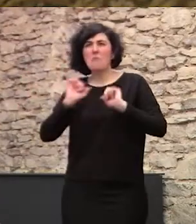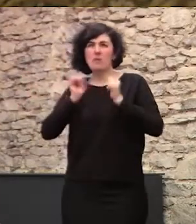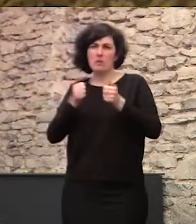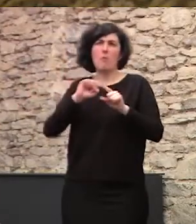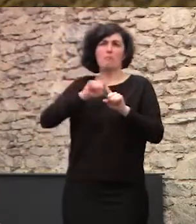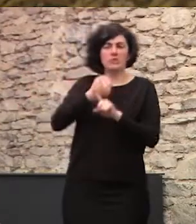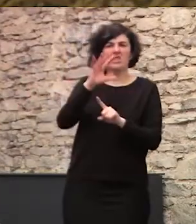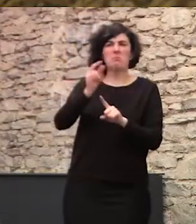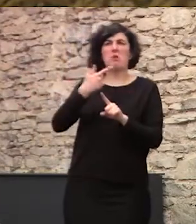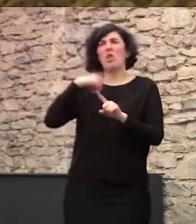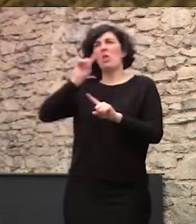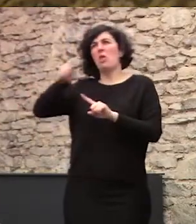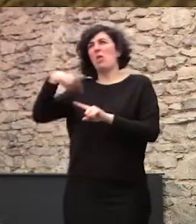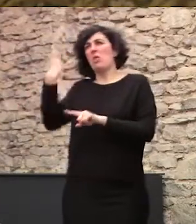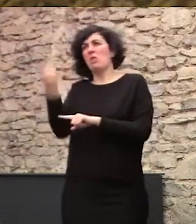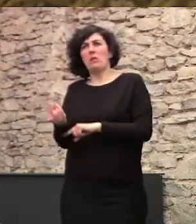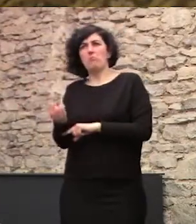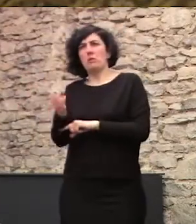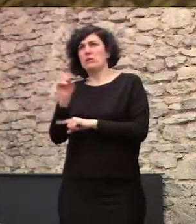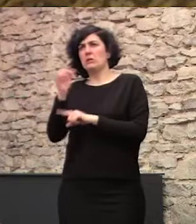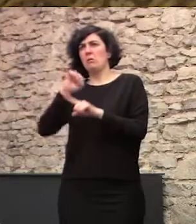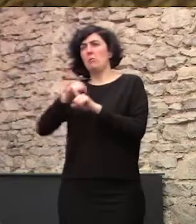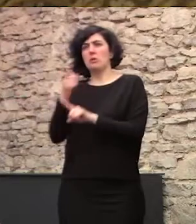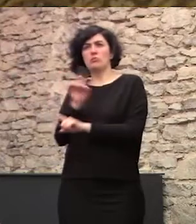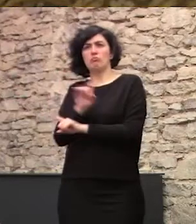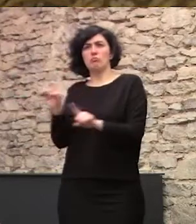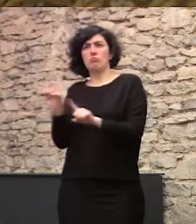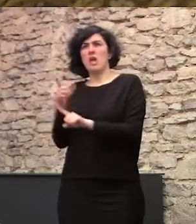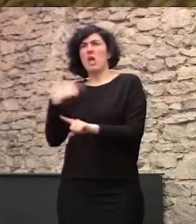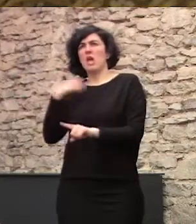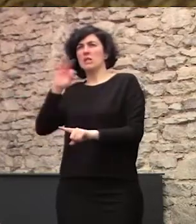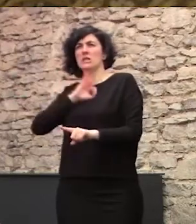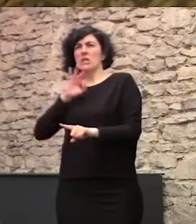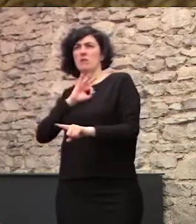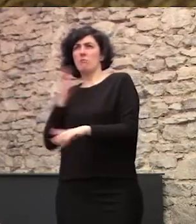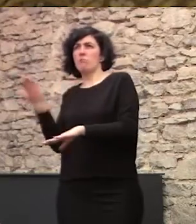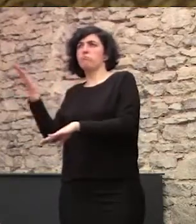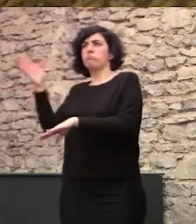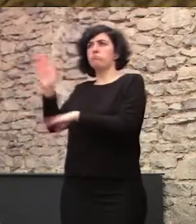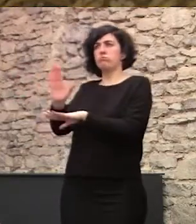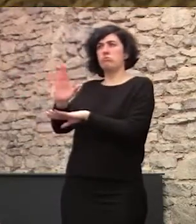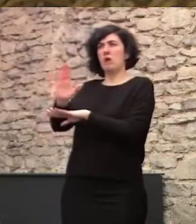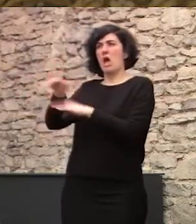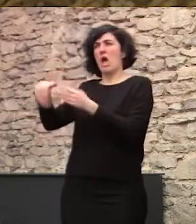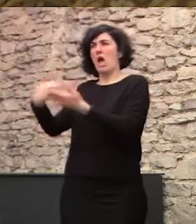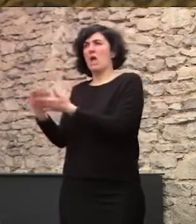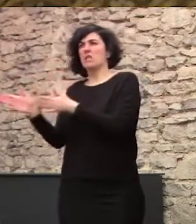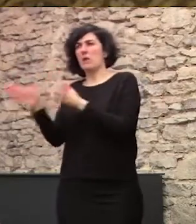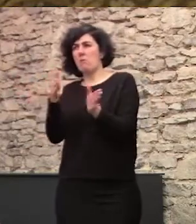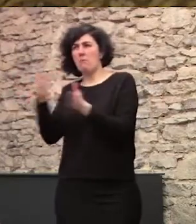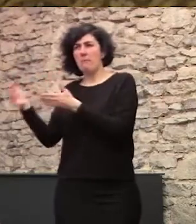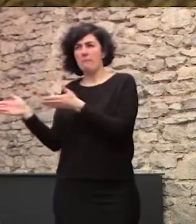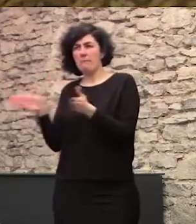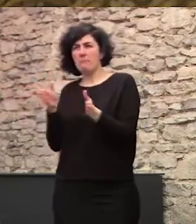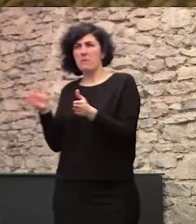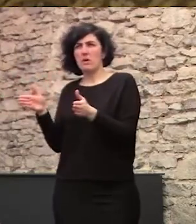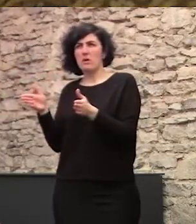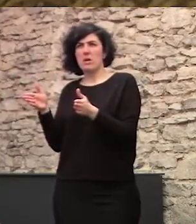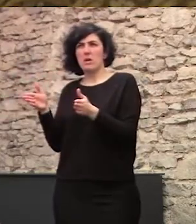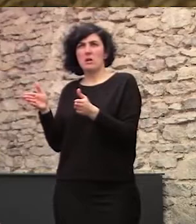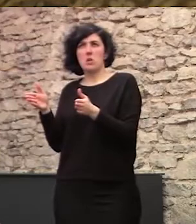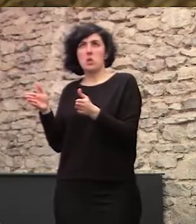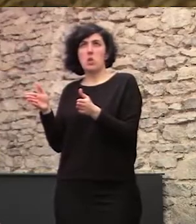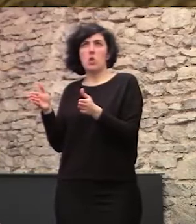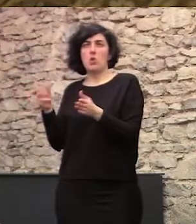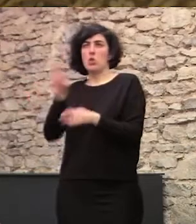zela eta gero bai egon da definitivamente ja entregatu nuenean urtarrilean eta martxora arte, denbora hartu genuen gainera, martxora arte ez da publikatu eta